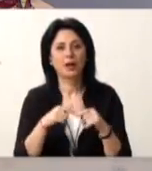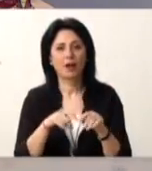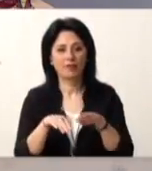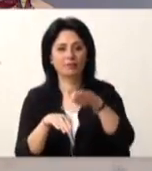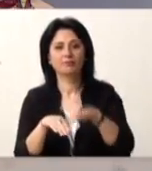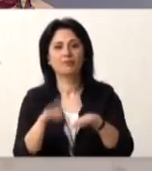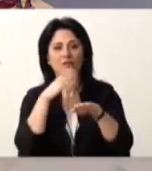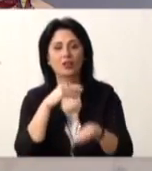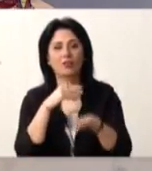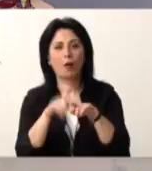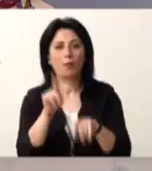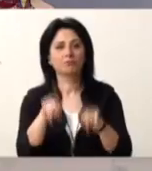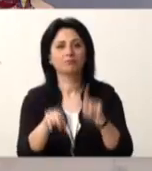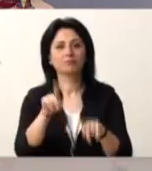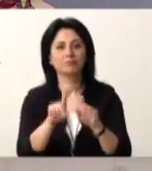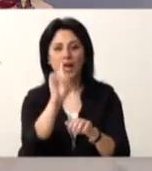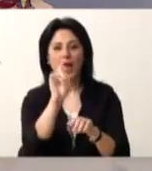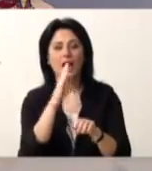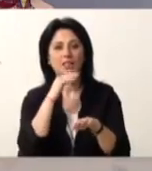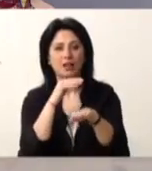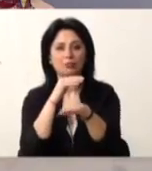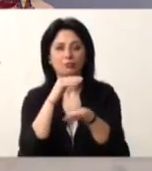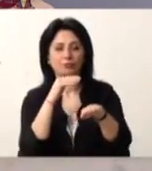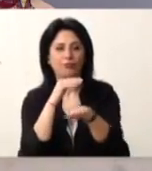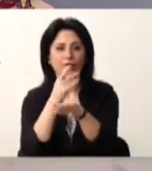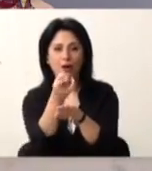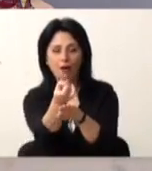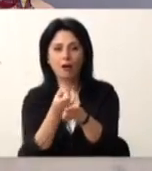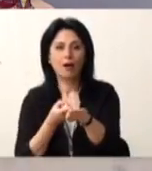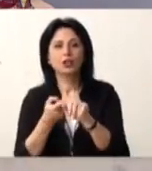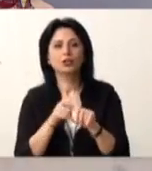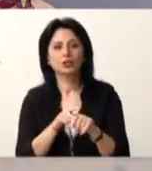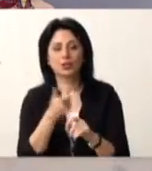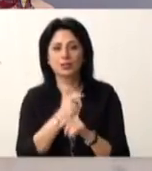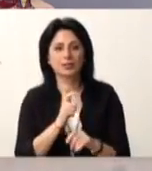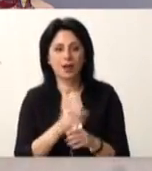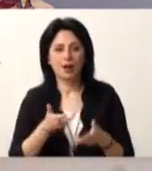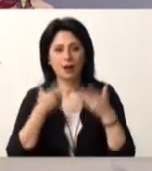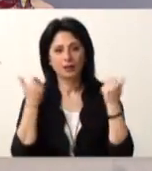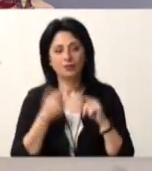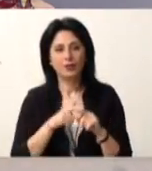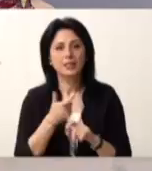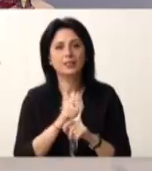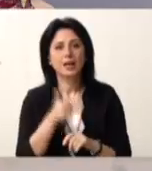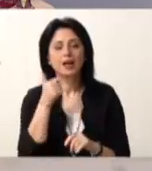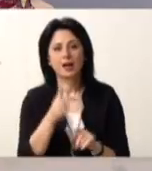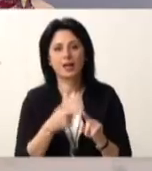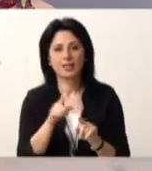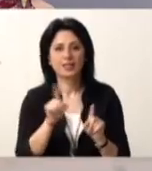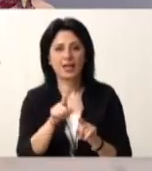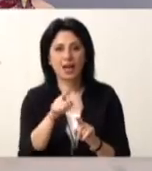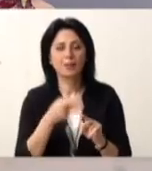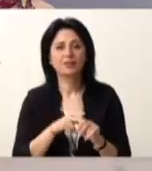უწონო მდგომარეობაში ხერხემალი წყალზე იქნება ჰორიზონტალურად განლაგებული და იქნება ძალიან ადვილი. ასევე ძალიან კარგია ეს